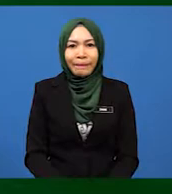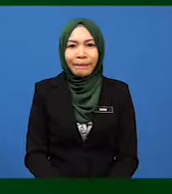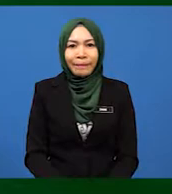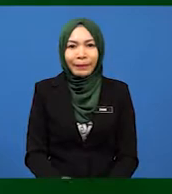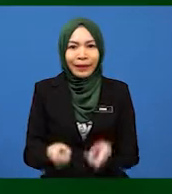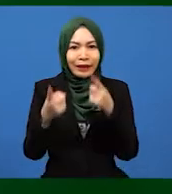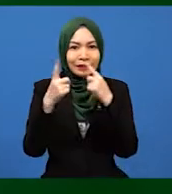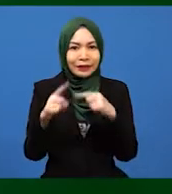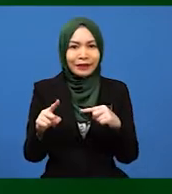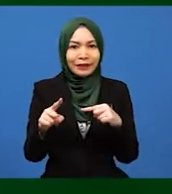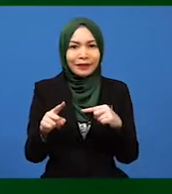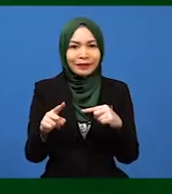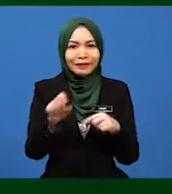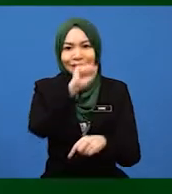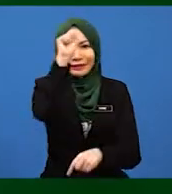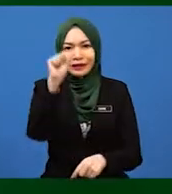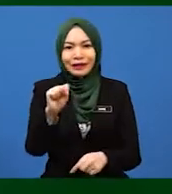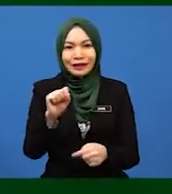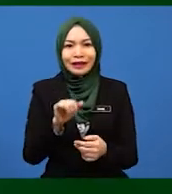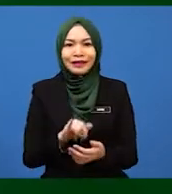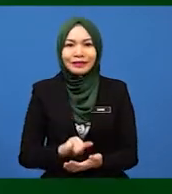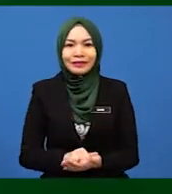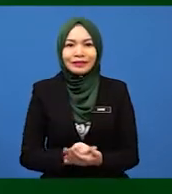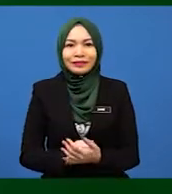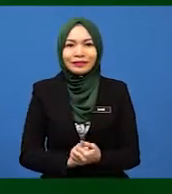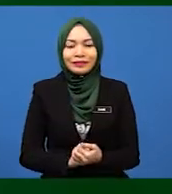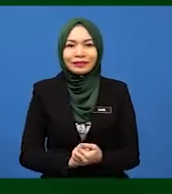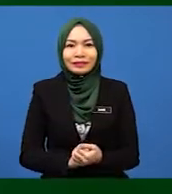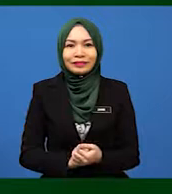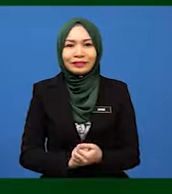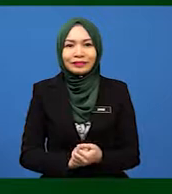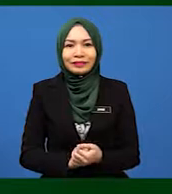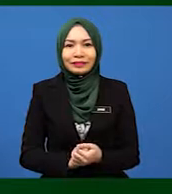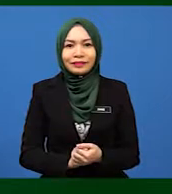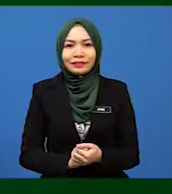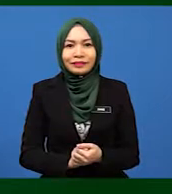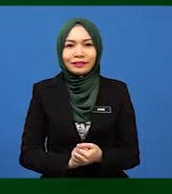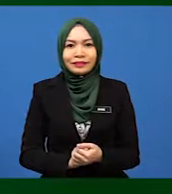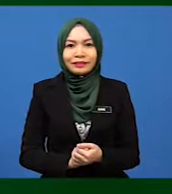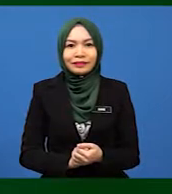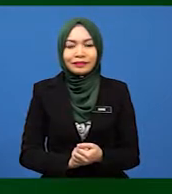Padankan ayat-ayat yang berikut dengan kata seru yang sesuai.